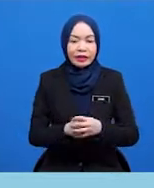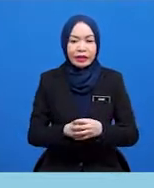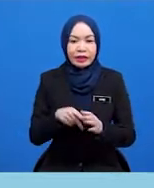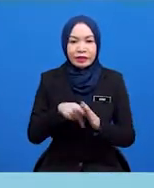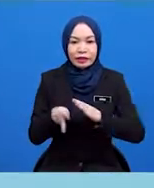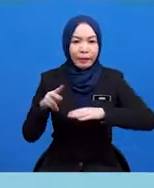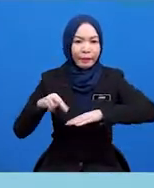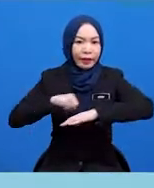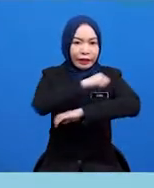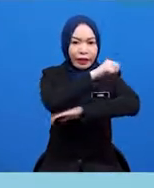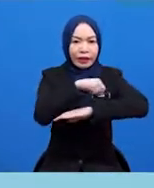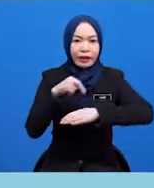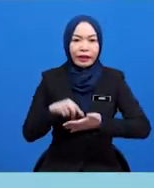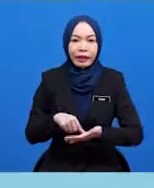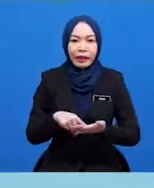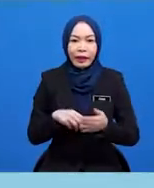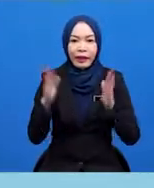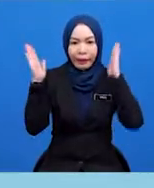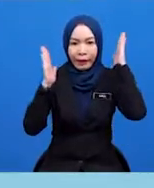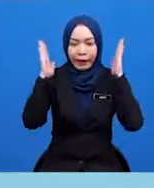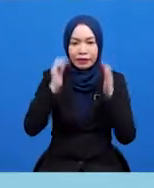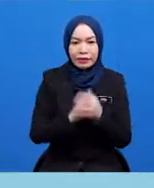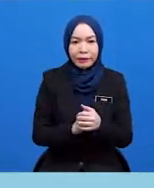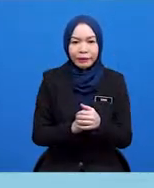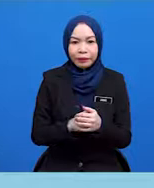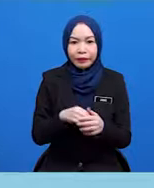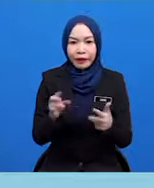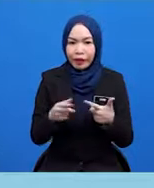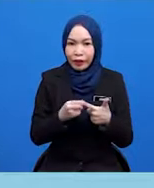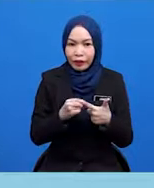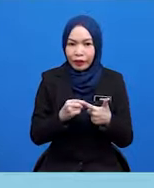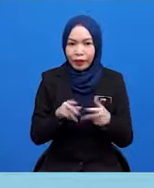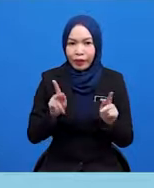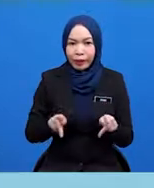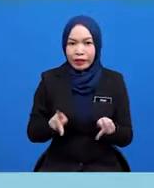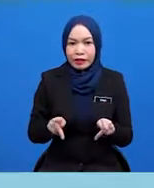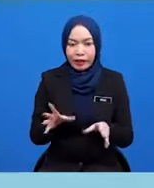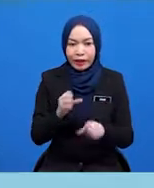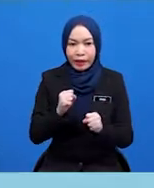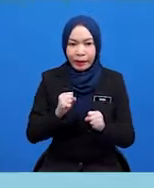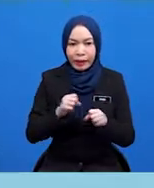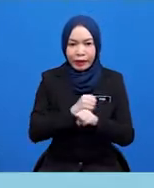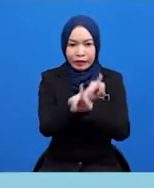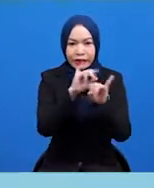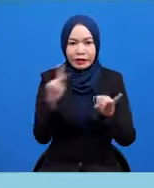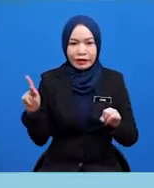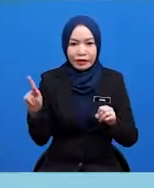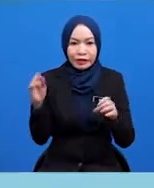Malaysia. Kedua, pelajar dapat menghuraikan ciri-ciri sistem pertanian